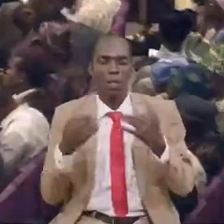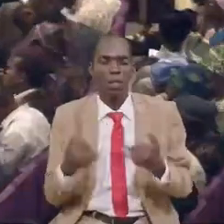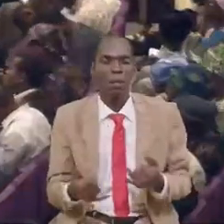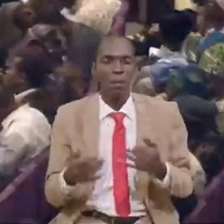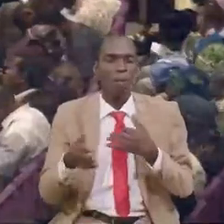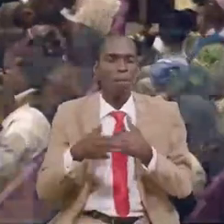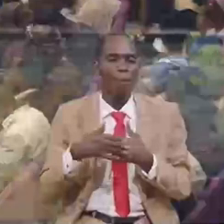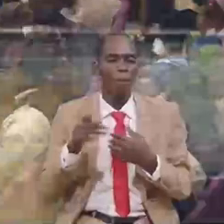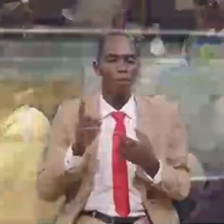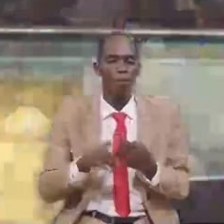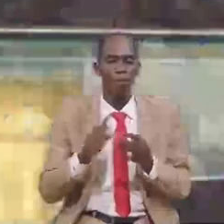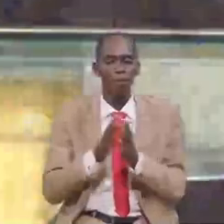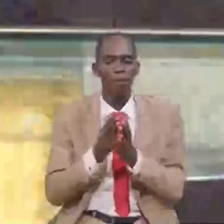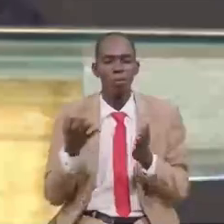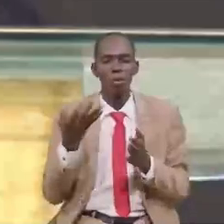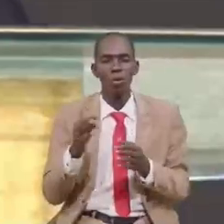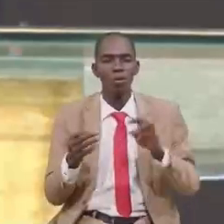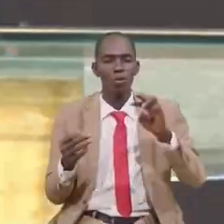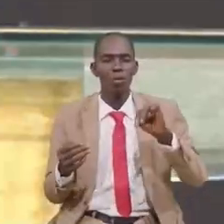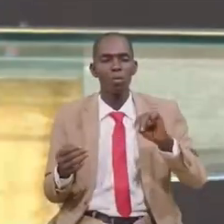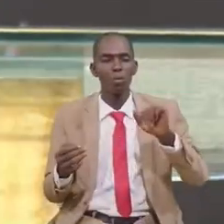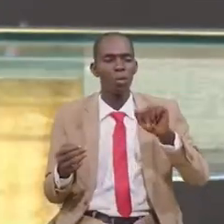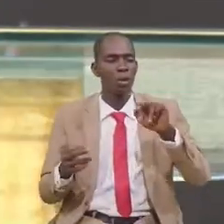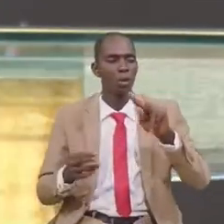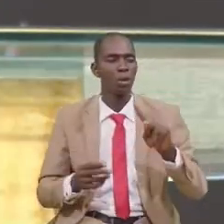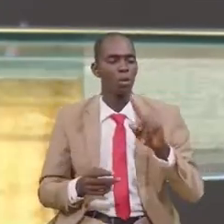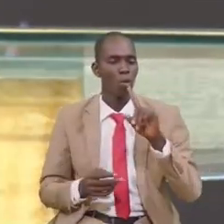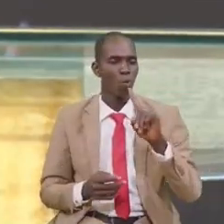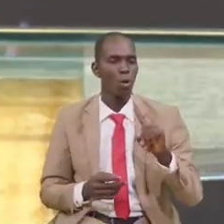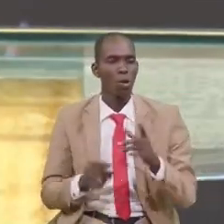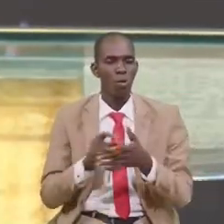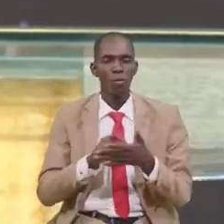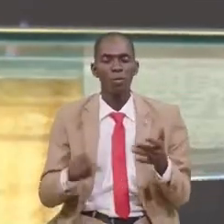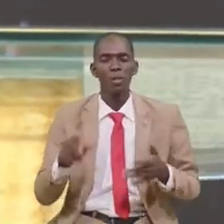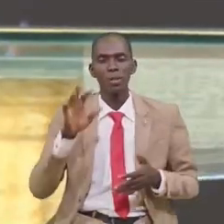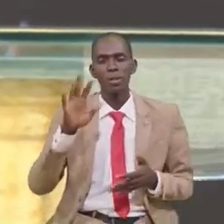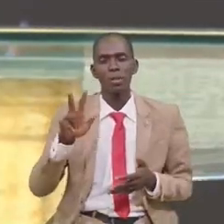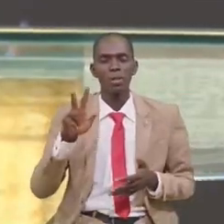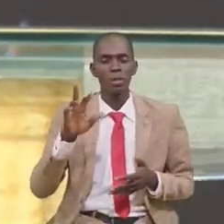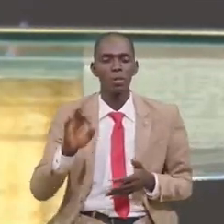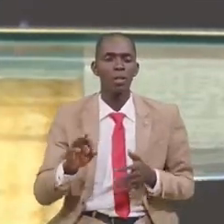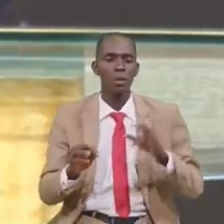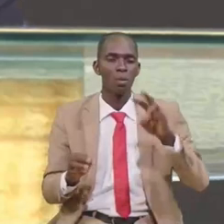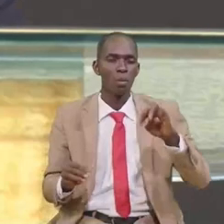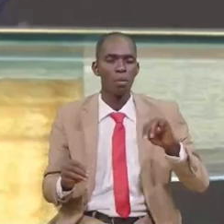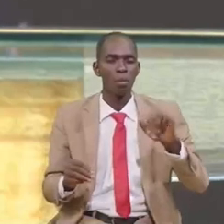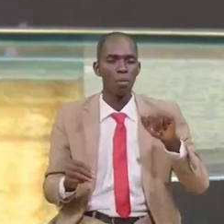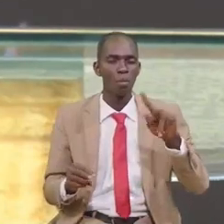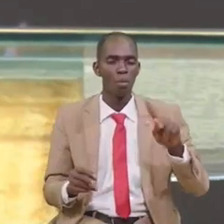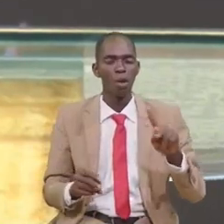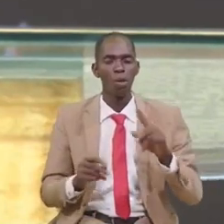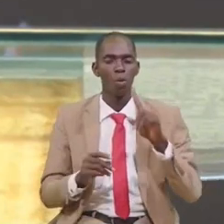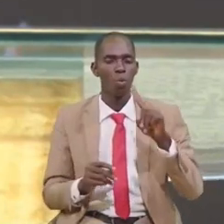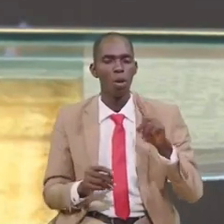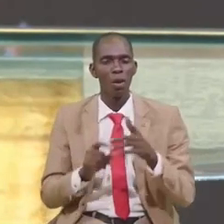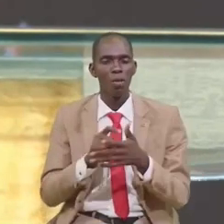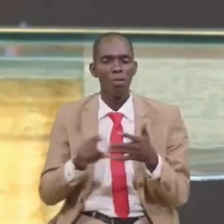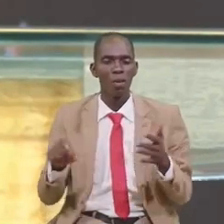1, Marc chapitre 1, je lis le verset 39, Marc 1, verset